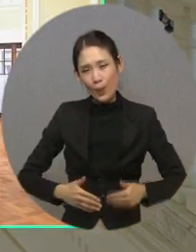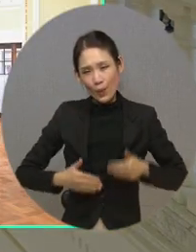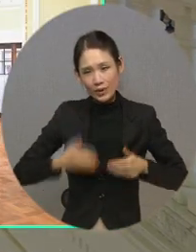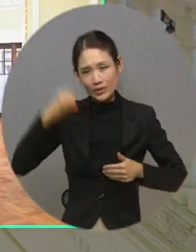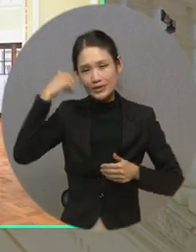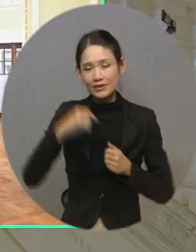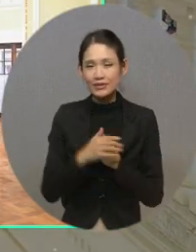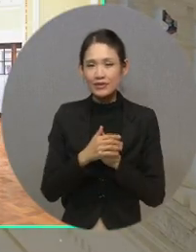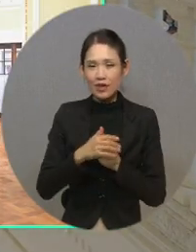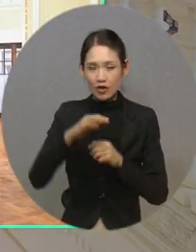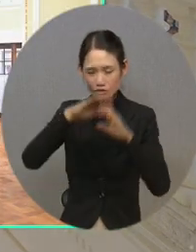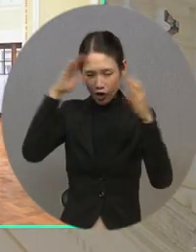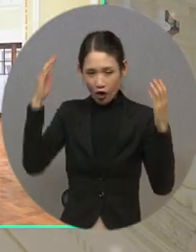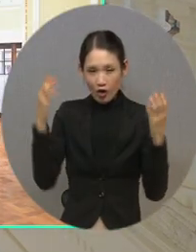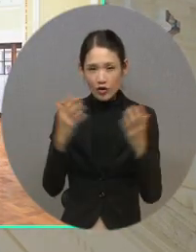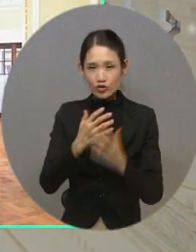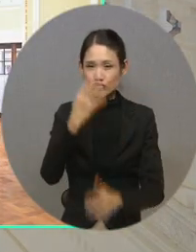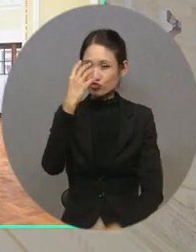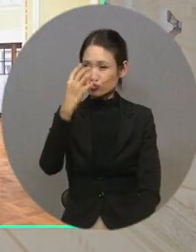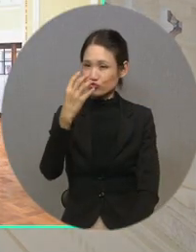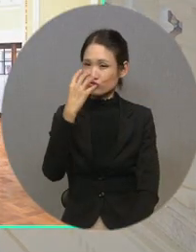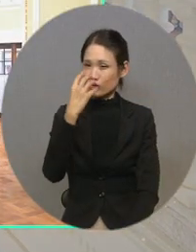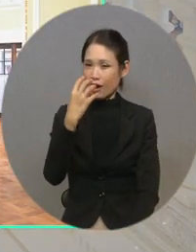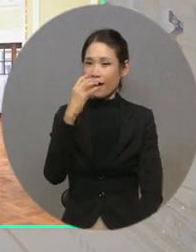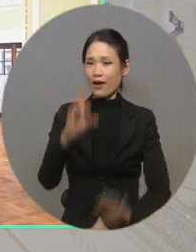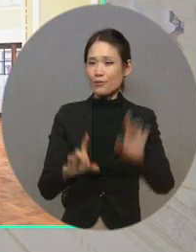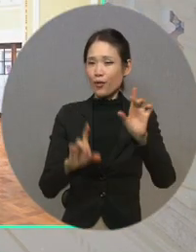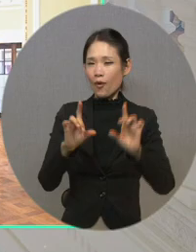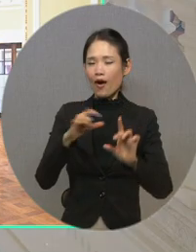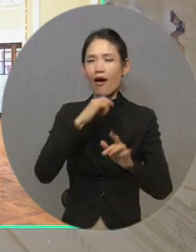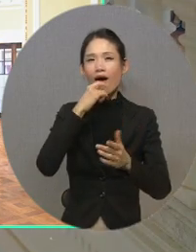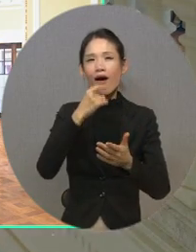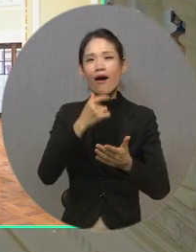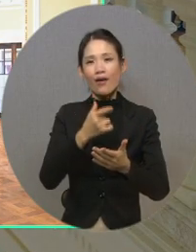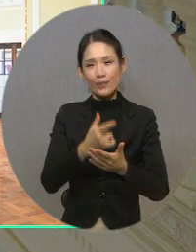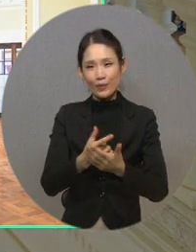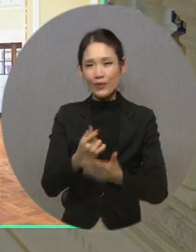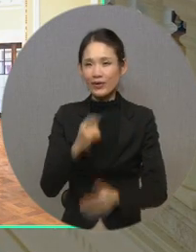전체적으로 웅장하고 화려한 모습에 넋을 잃고 보게 되는 곳입니다.